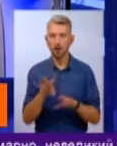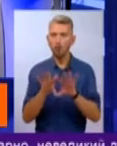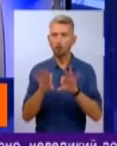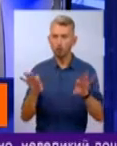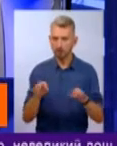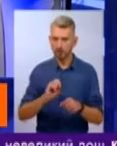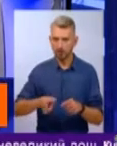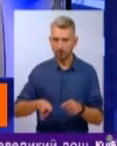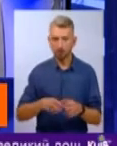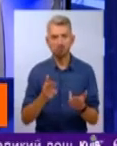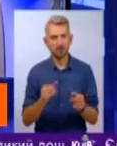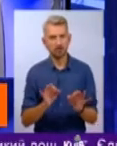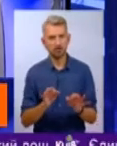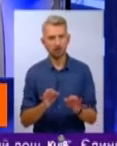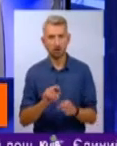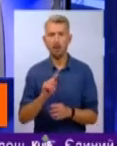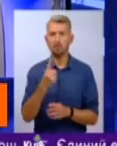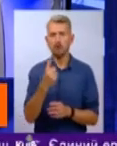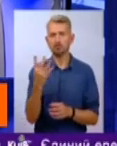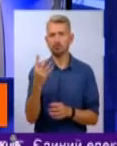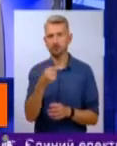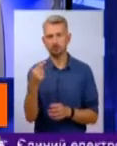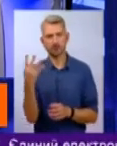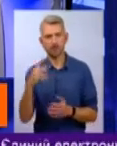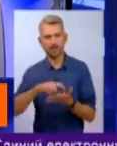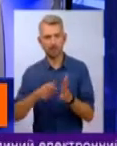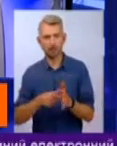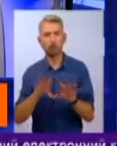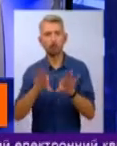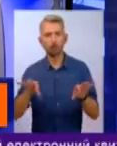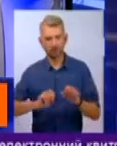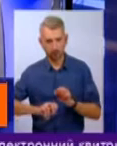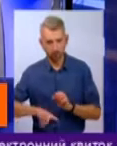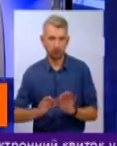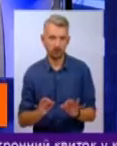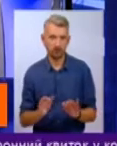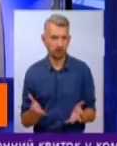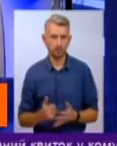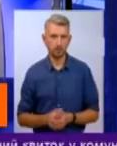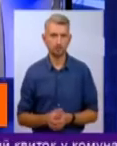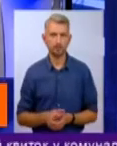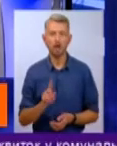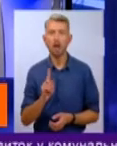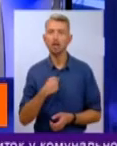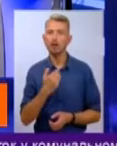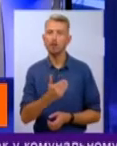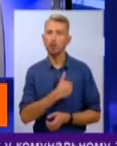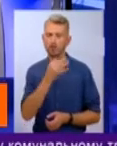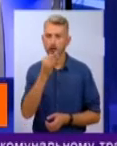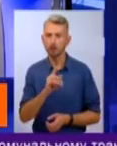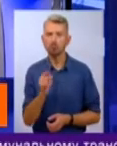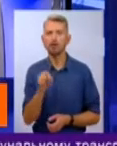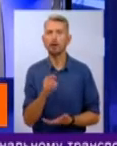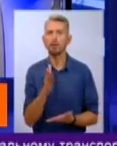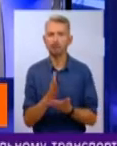є. Звичайно. Це перші-четвертий клас. Перші-четверті класи, так. Сосиска там є, звичайно. Але я вам хочу сказати, що там